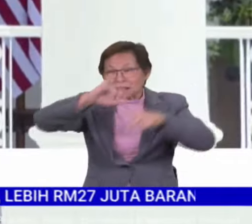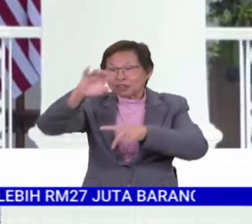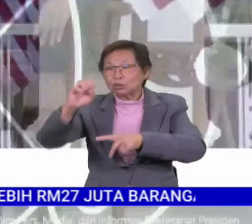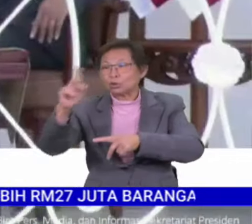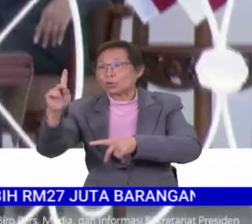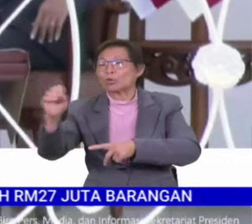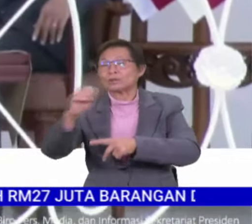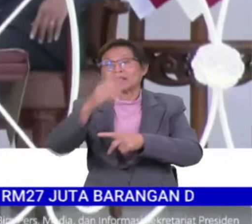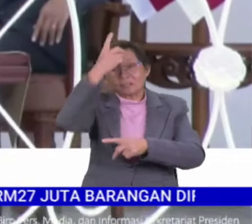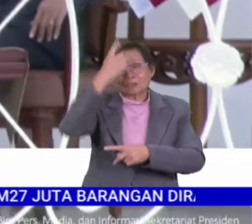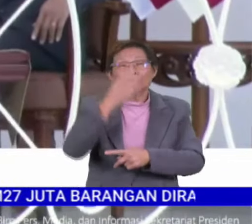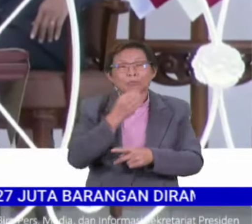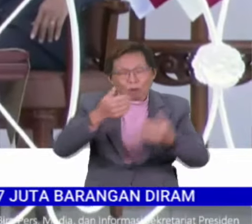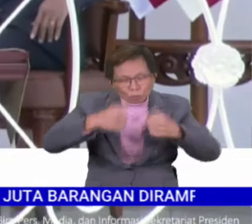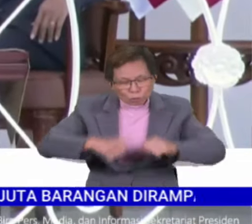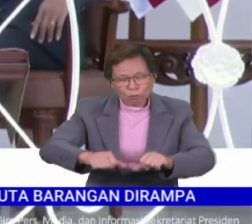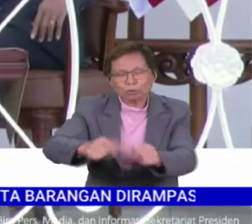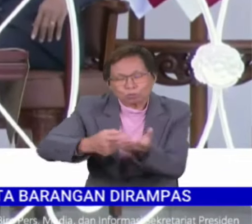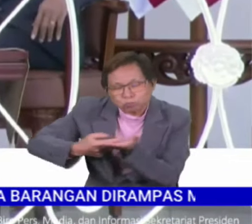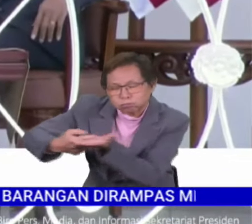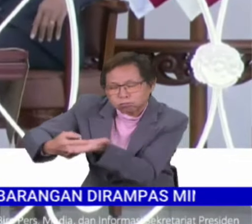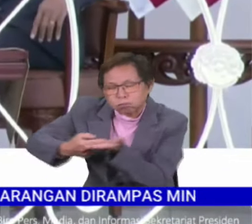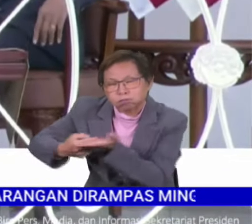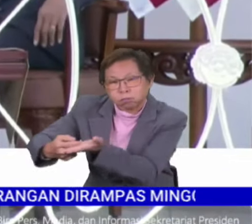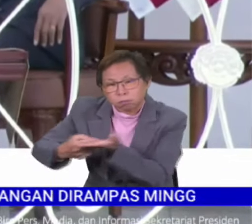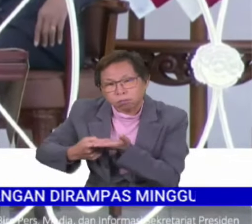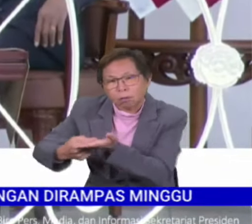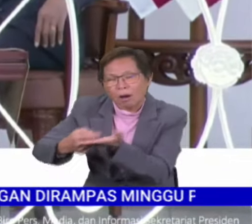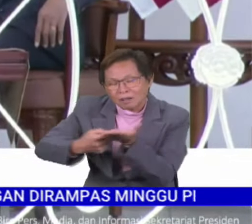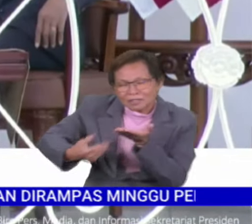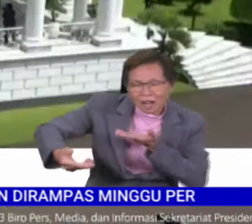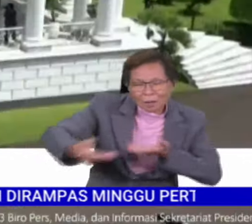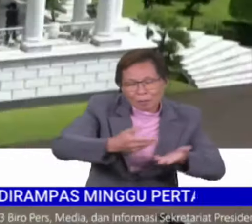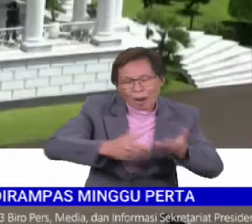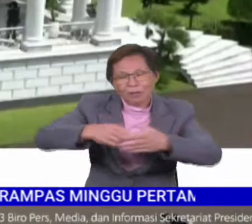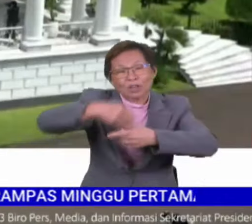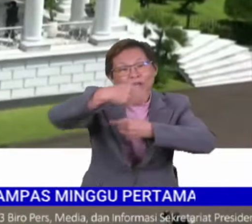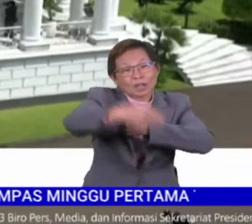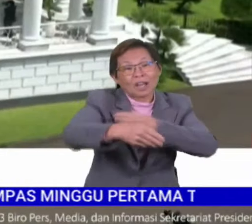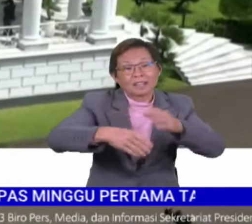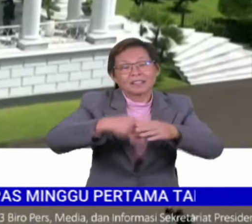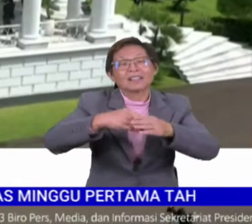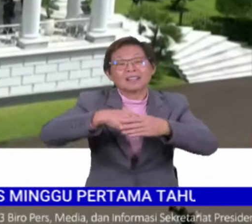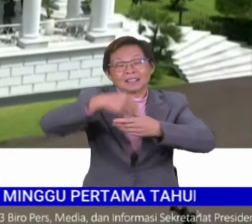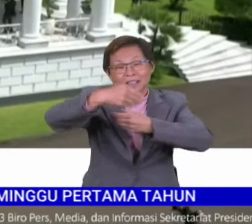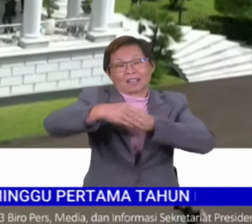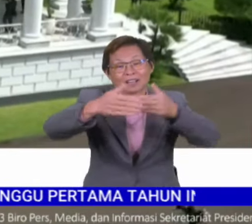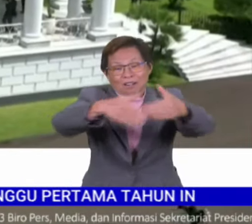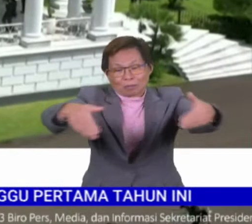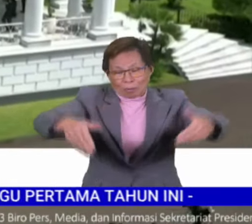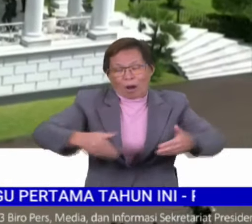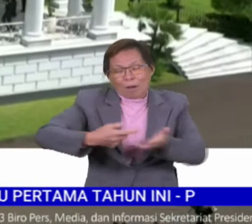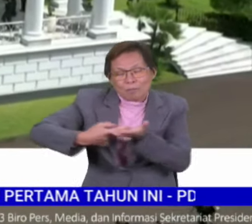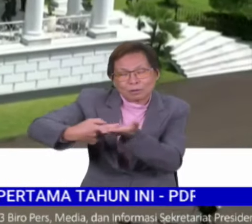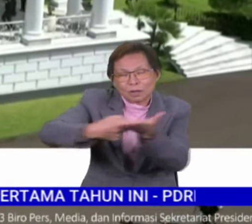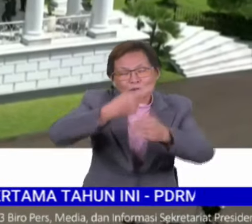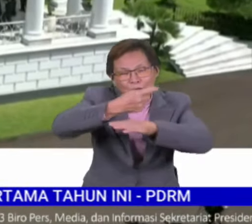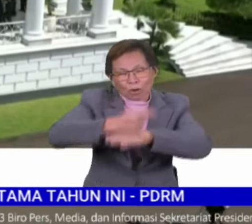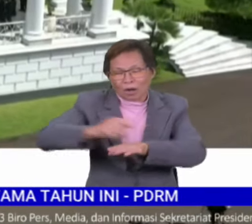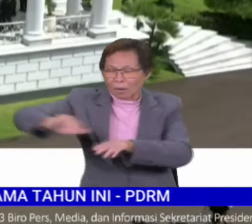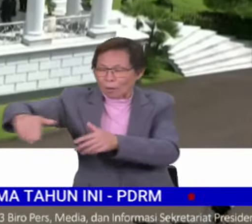Anwar meneruskan agenda perbincangan dikenali Sembang Beranda di Beranda Istana Bogor. Sembang Beranda tradisi